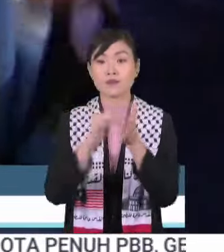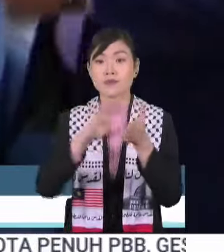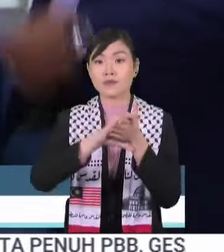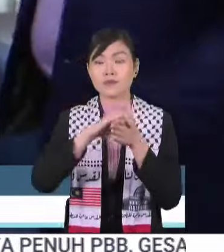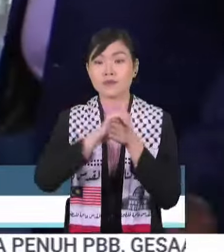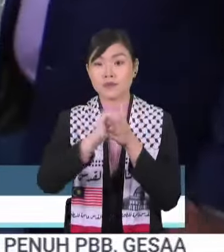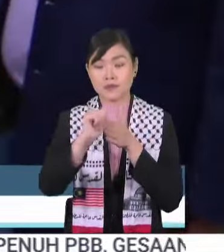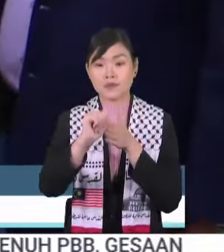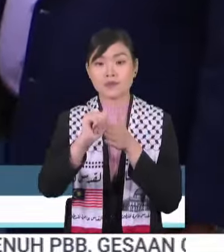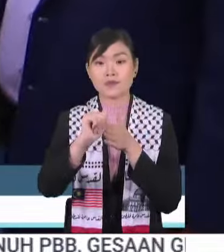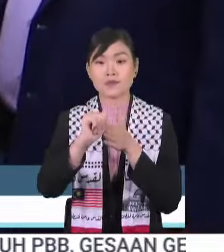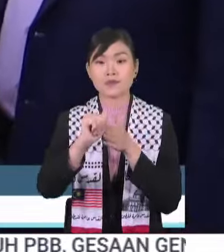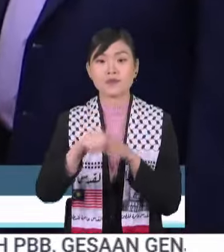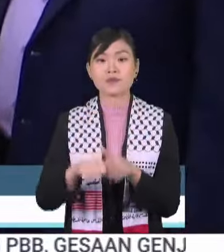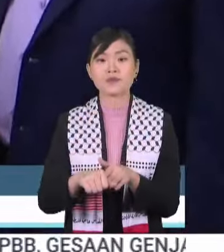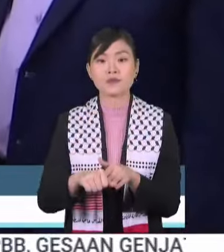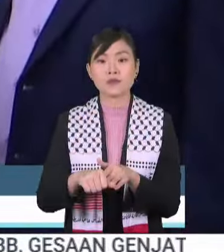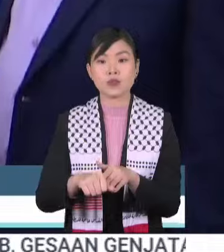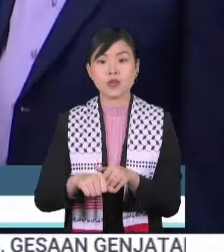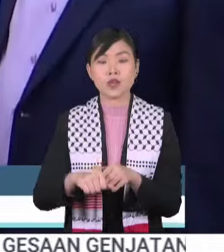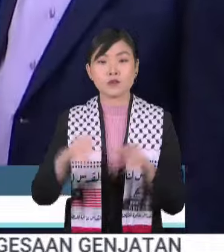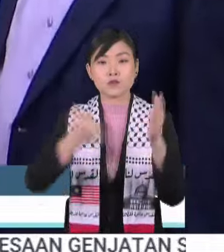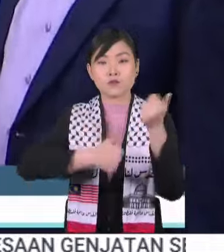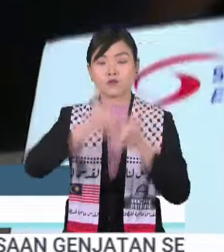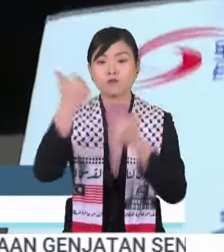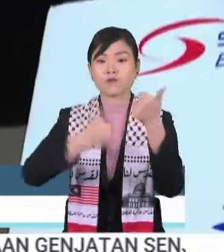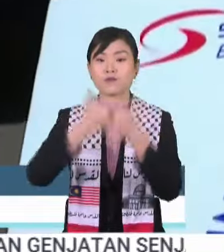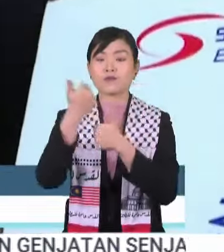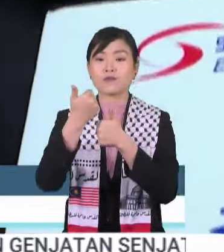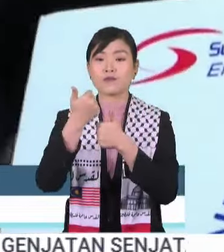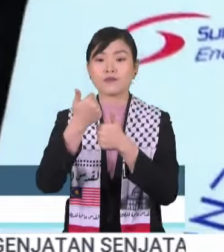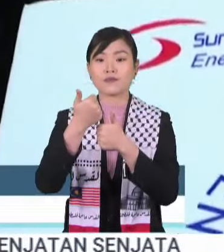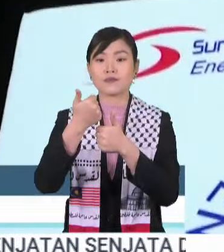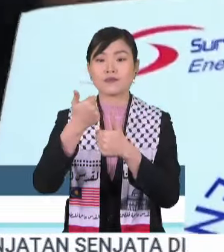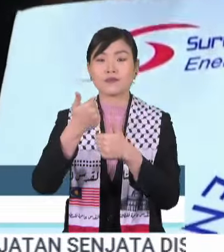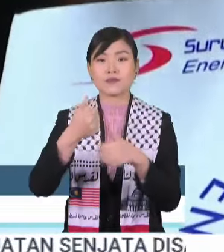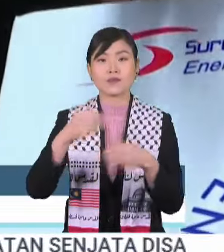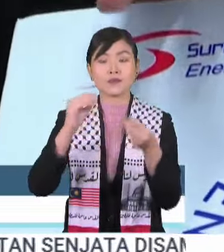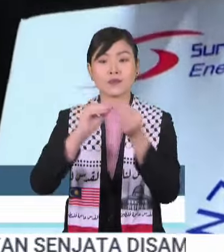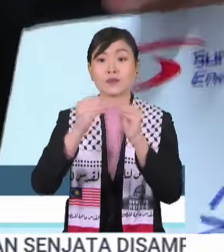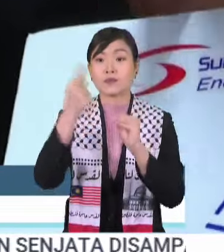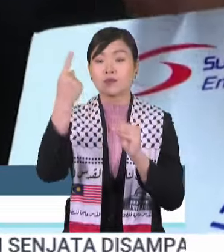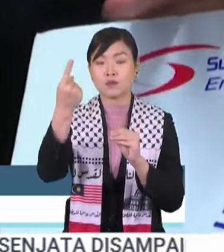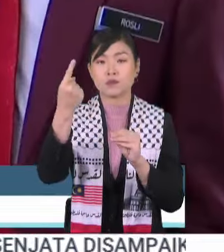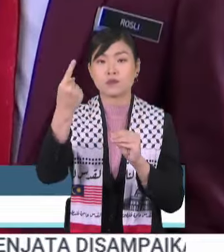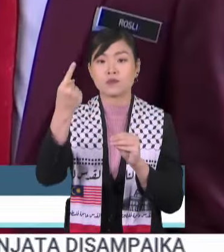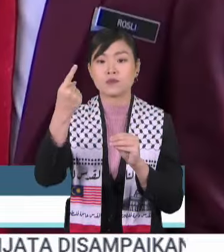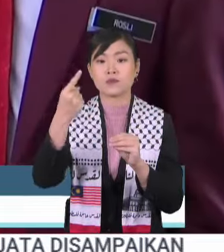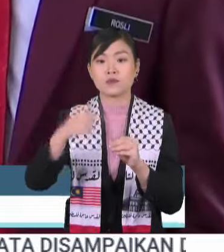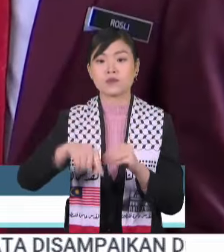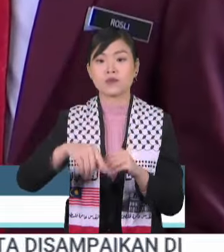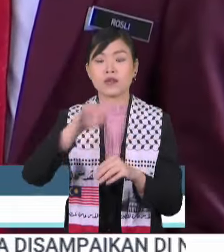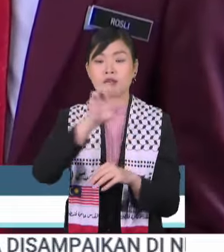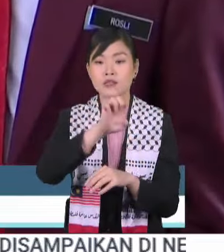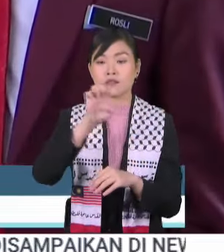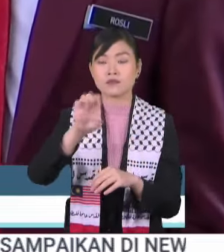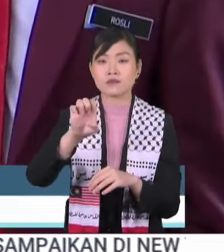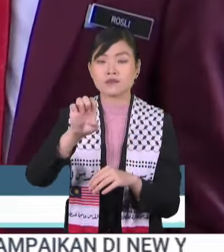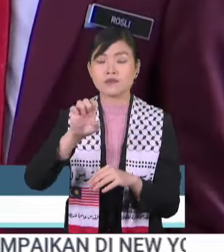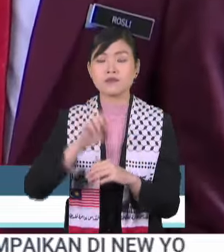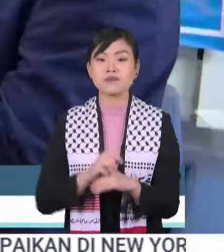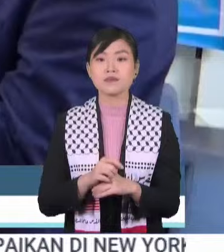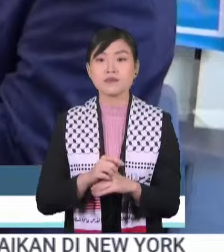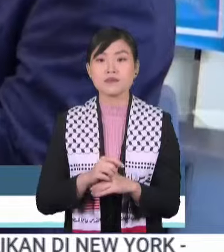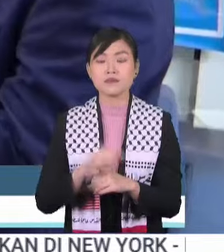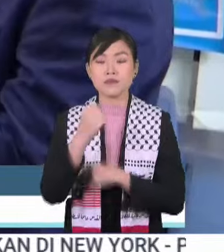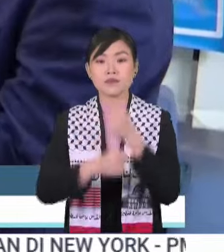itu adalah rentetan daripada kejayaan meraih Johan kategori model sekolah paling e pertandingan sama pada